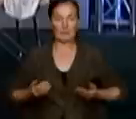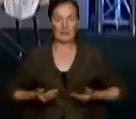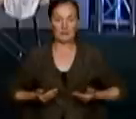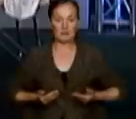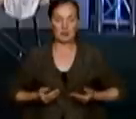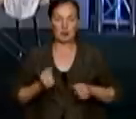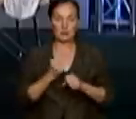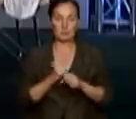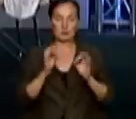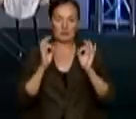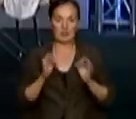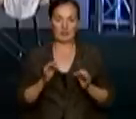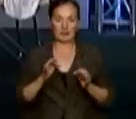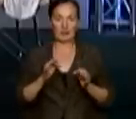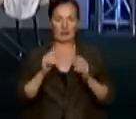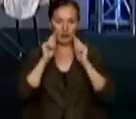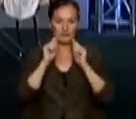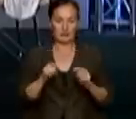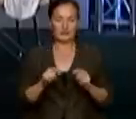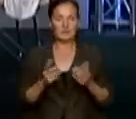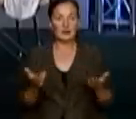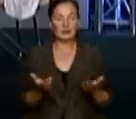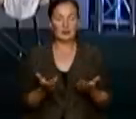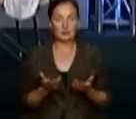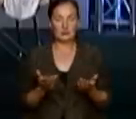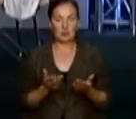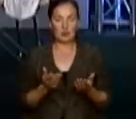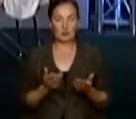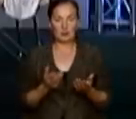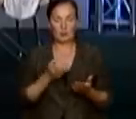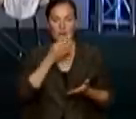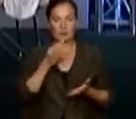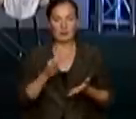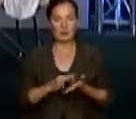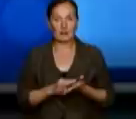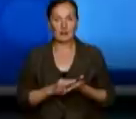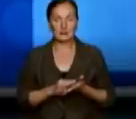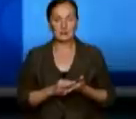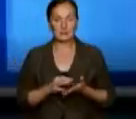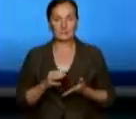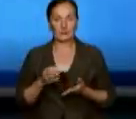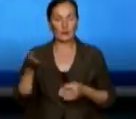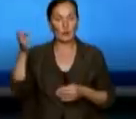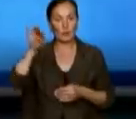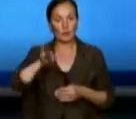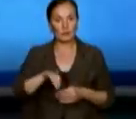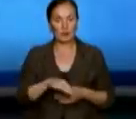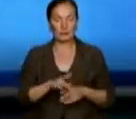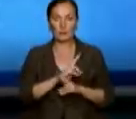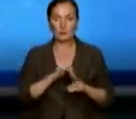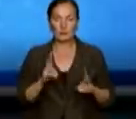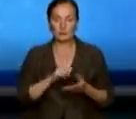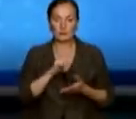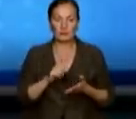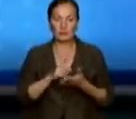акценти, знову ж таки. Проте на чиєму балансі гора, про те, хто за неї має відповідати, нам